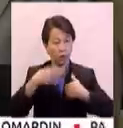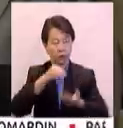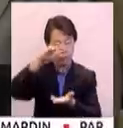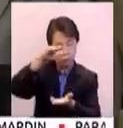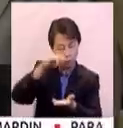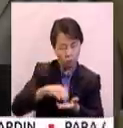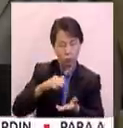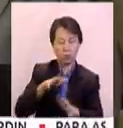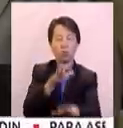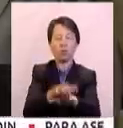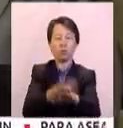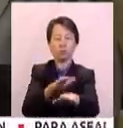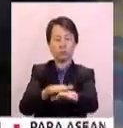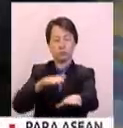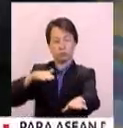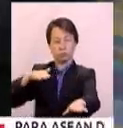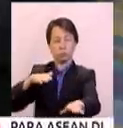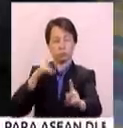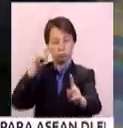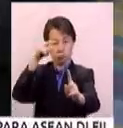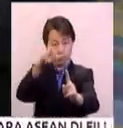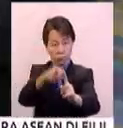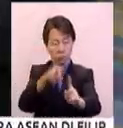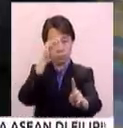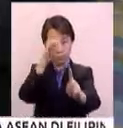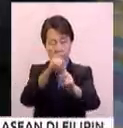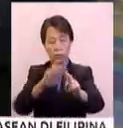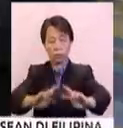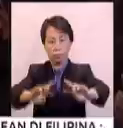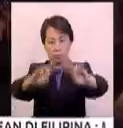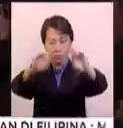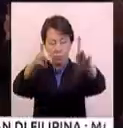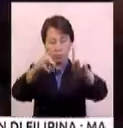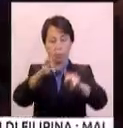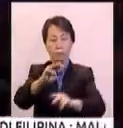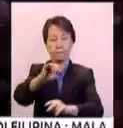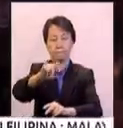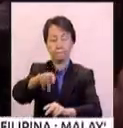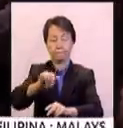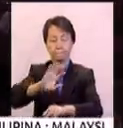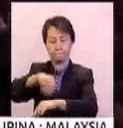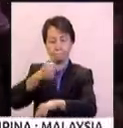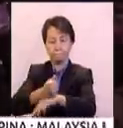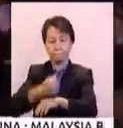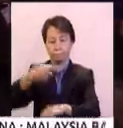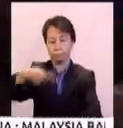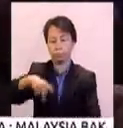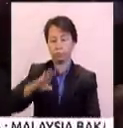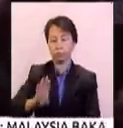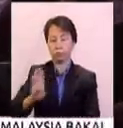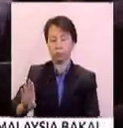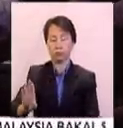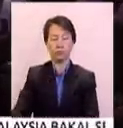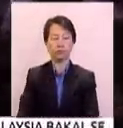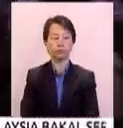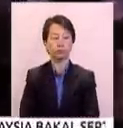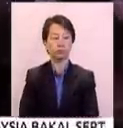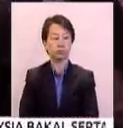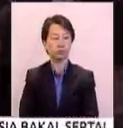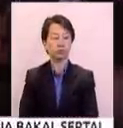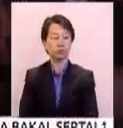mengurangkan kadar kesesakan jalan raya menuju ke arah matlamat pembangunan mapan pertubuhan bangsa-bangsa bersatu.